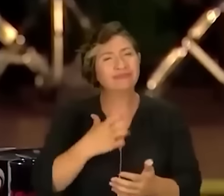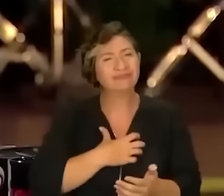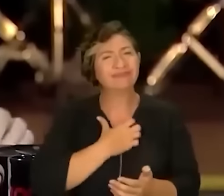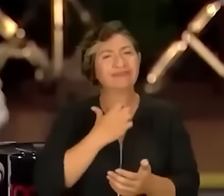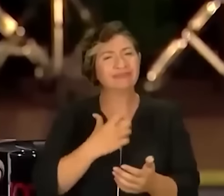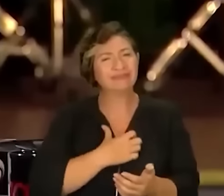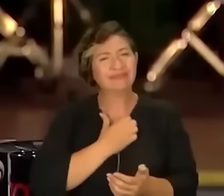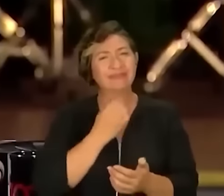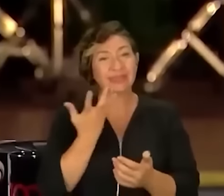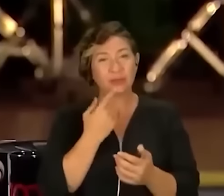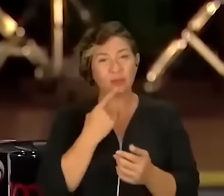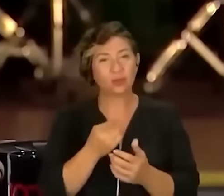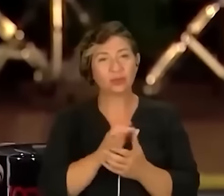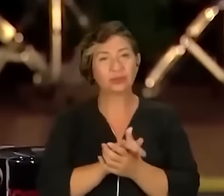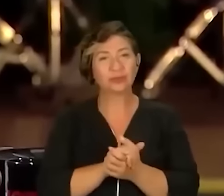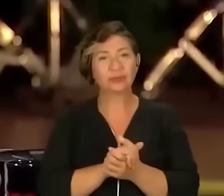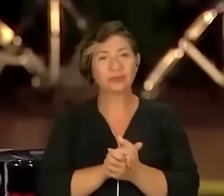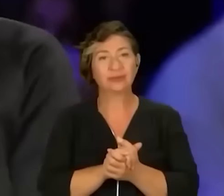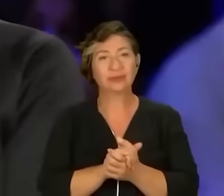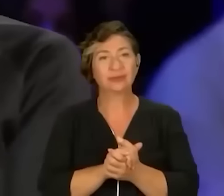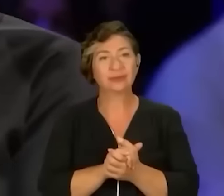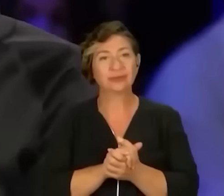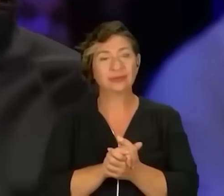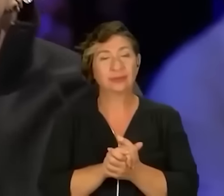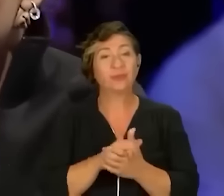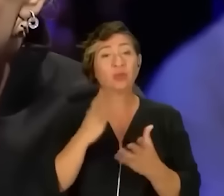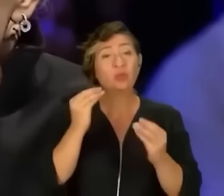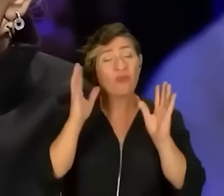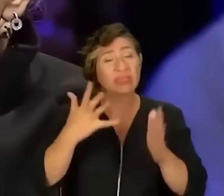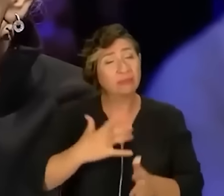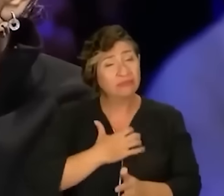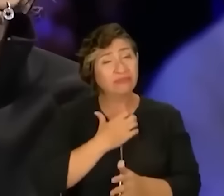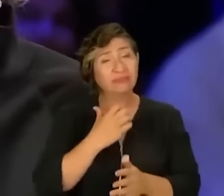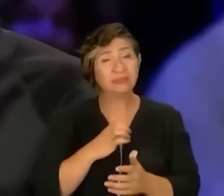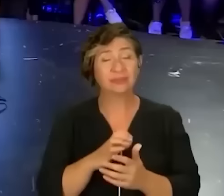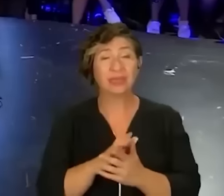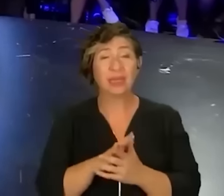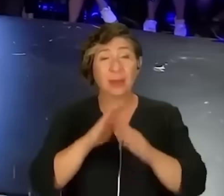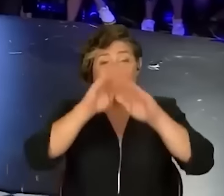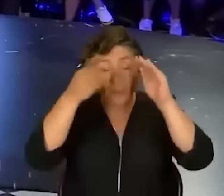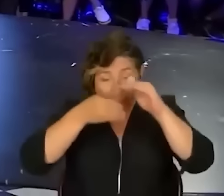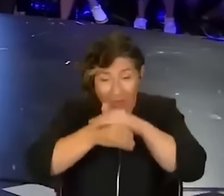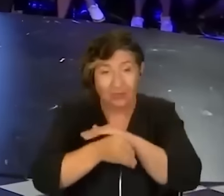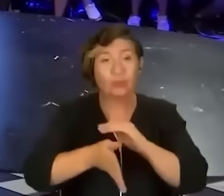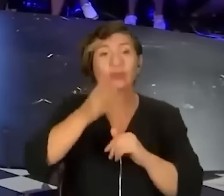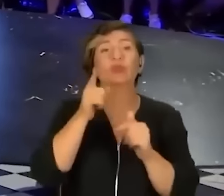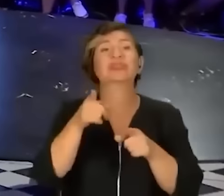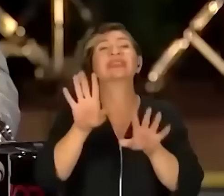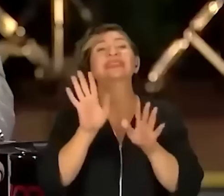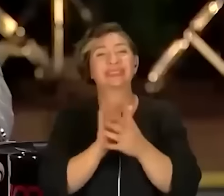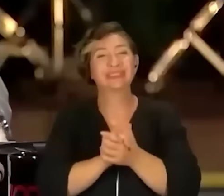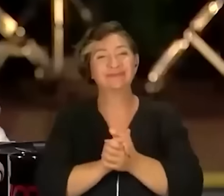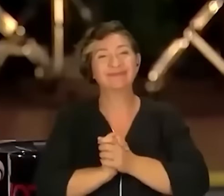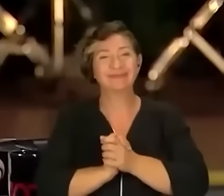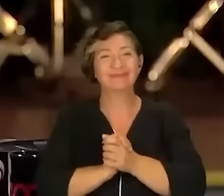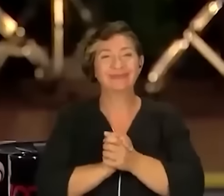ki. Nerede diyorsun? Allah kim bilir neler yapıyorsunuz. Diyorsun ki onlardan. O kadar ıstırap çektim. Mağarada büyüdüm. O yok, o sen değilsin. Ben